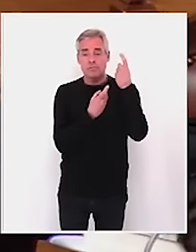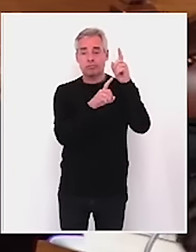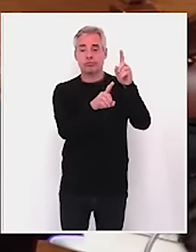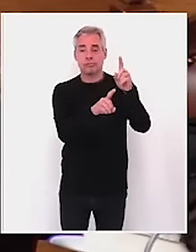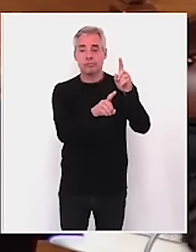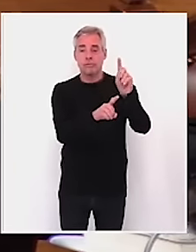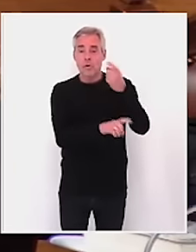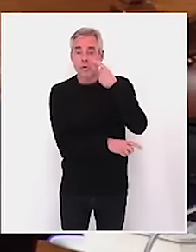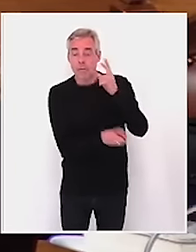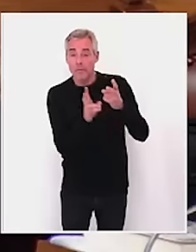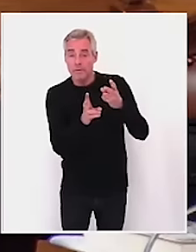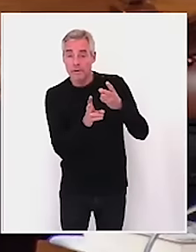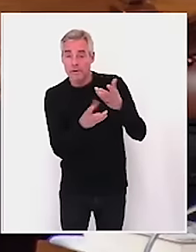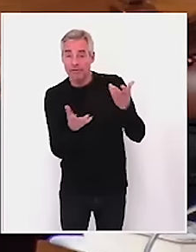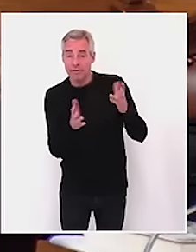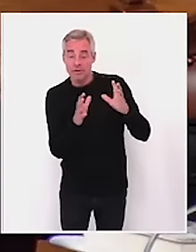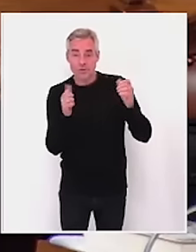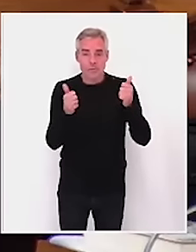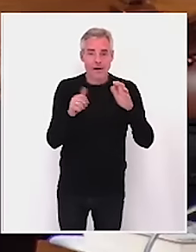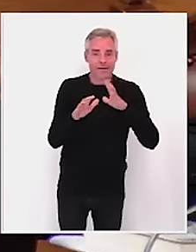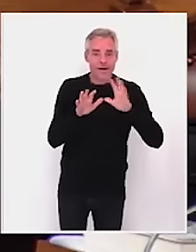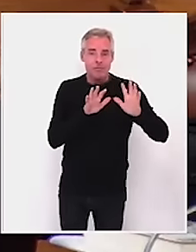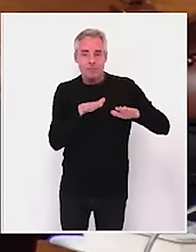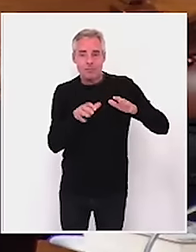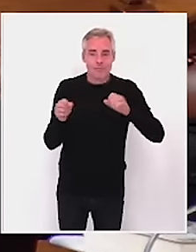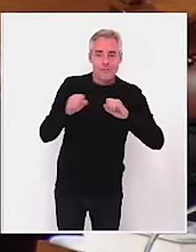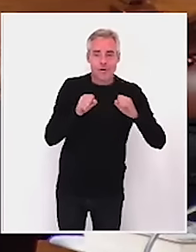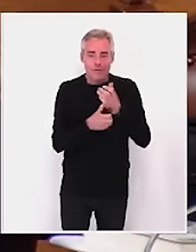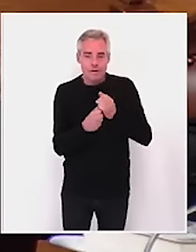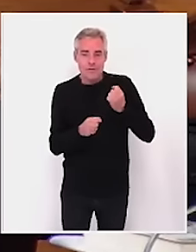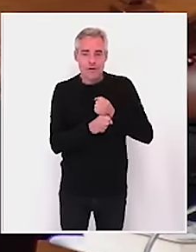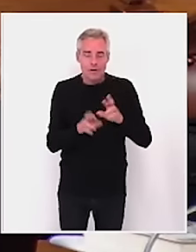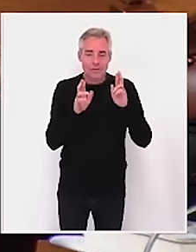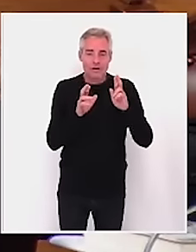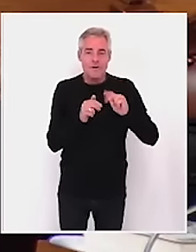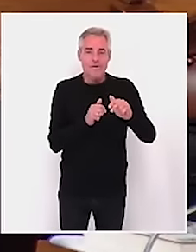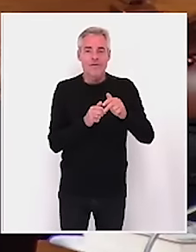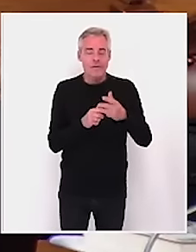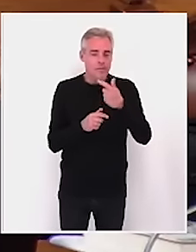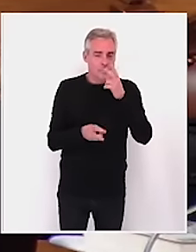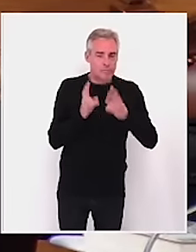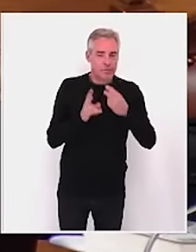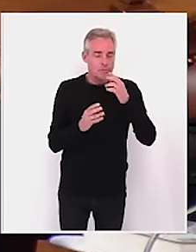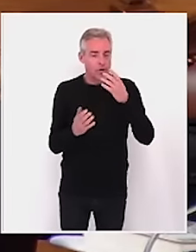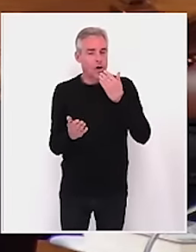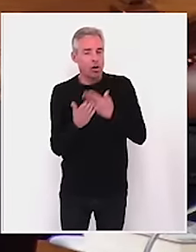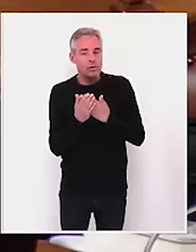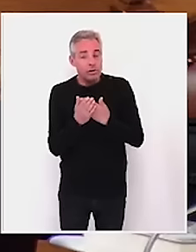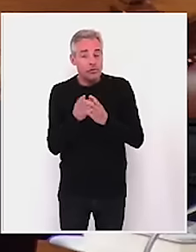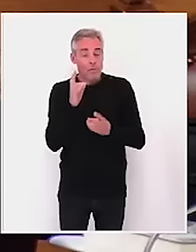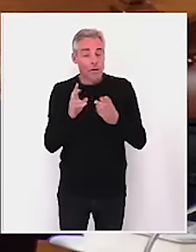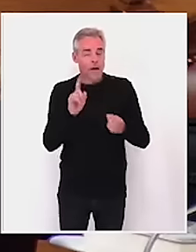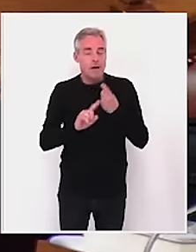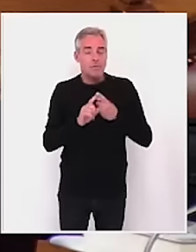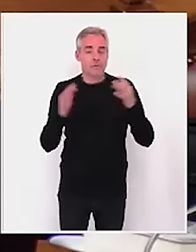êtes au courant, mais bon, c'était juste pour en dire deux mots, c'est chouette. Il y a un mouvement qui se construit, on espère en tout cas, et puis ça semble être un rendez-vous qui va être